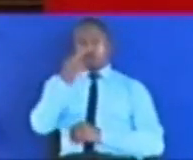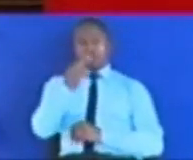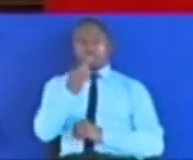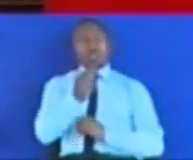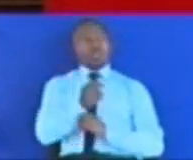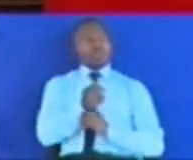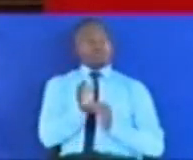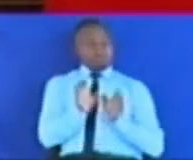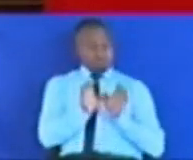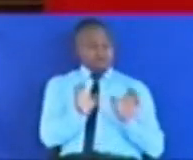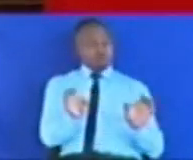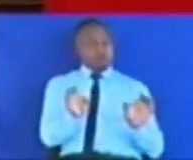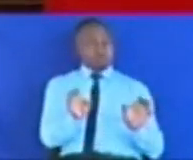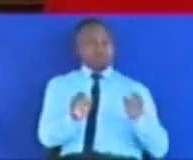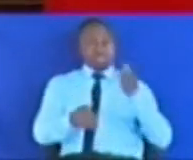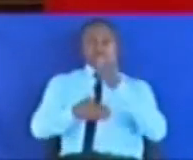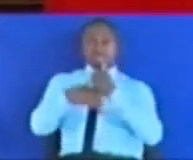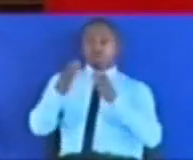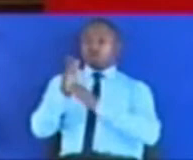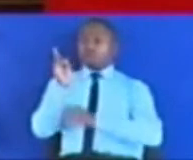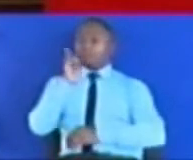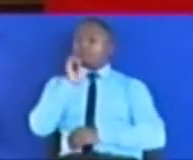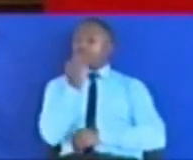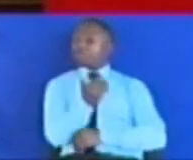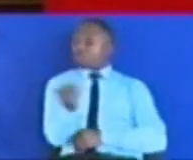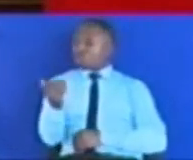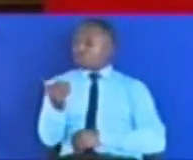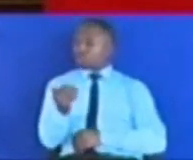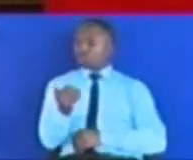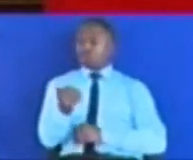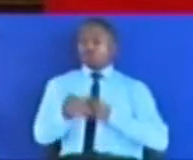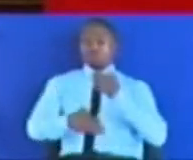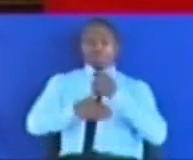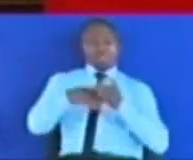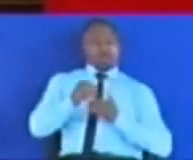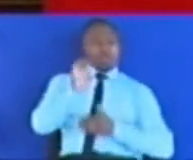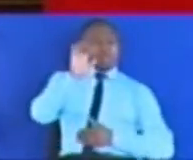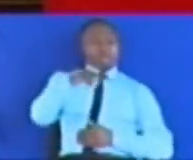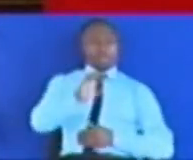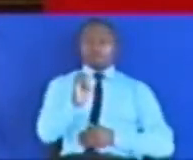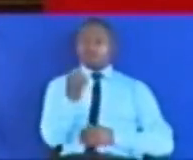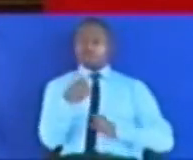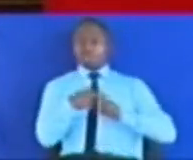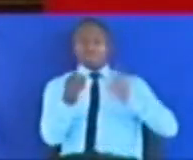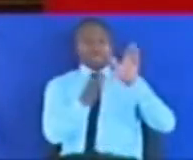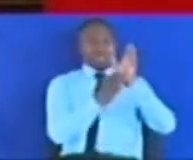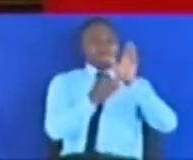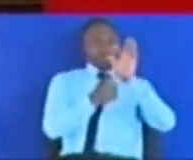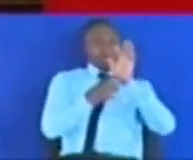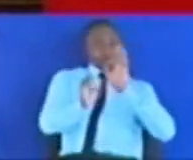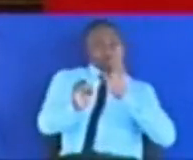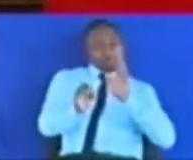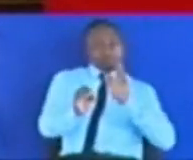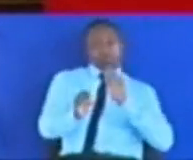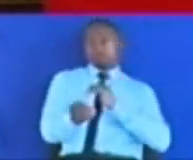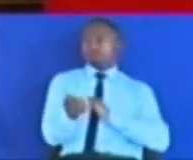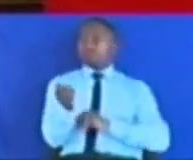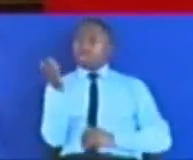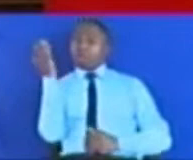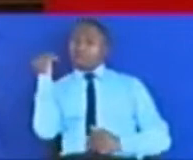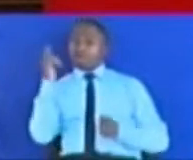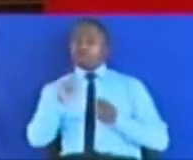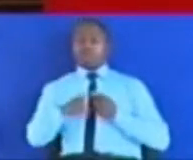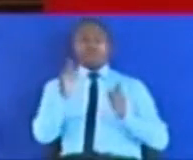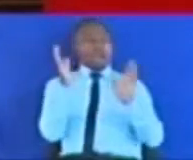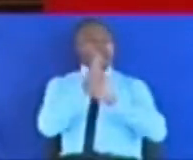kipekee. Lakini jengo la mama na mtoto ambalo limejengwa kwenye miaka 1960 huko na huko nyuma lina